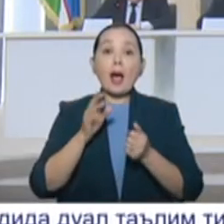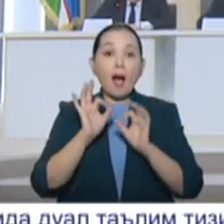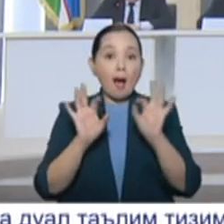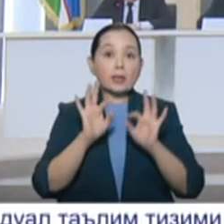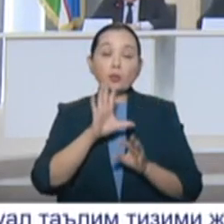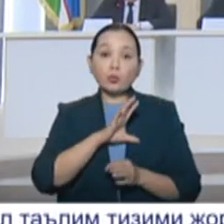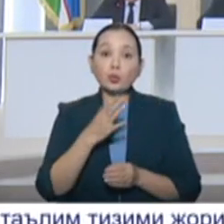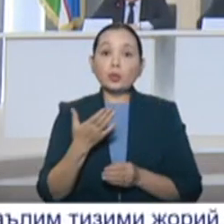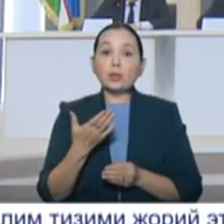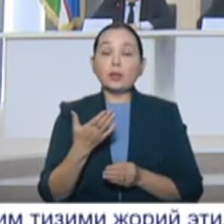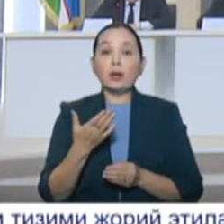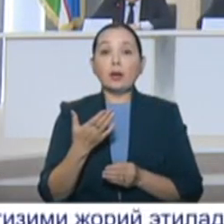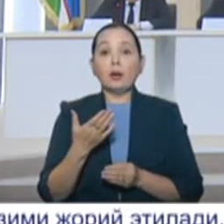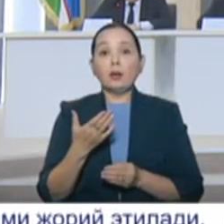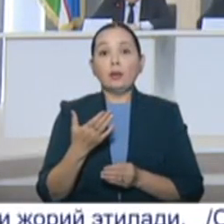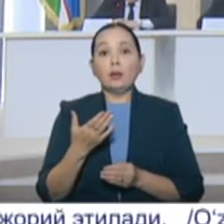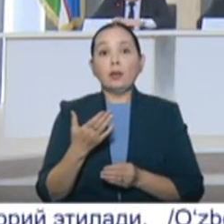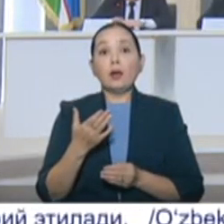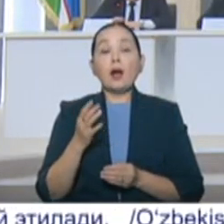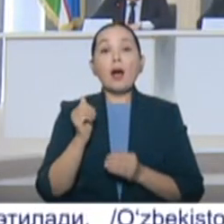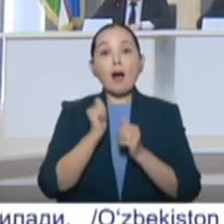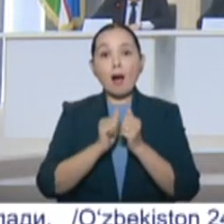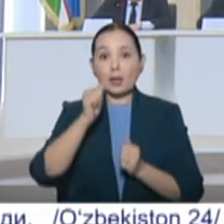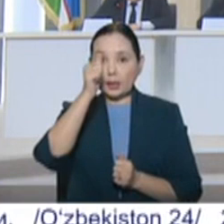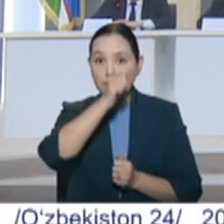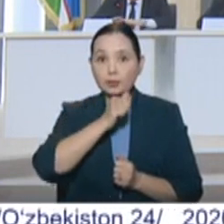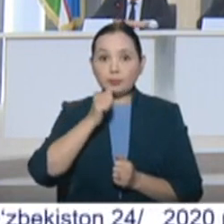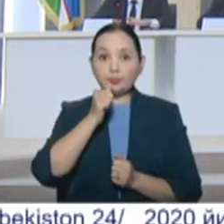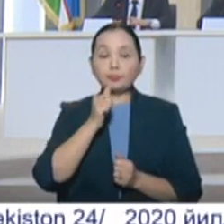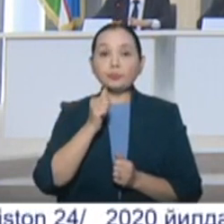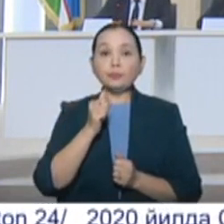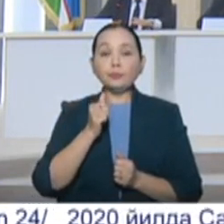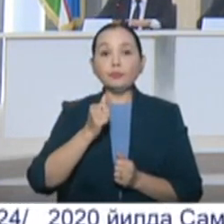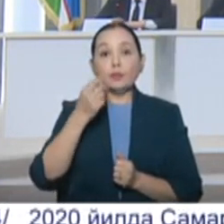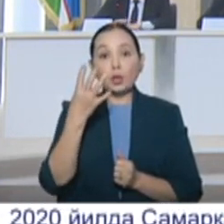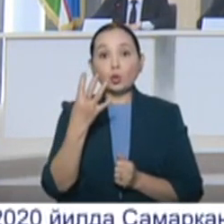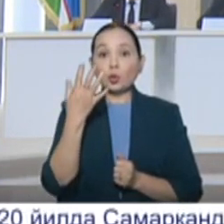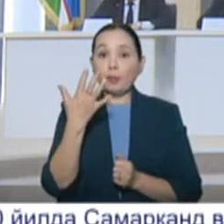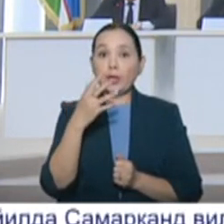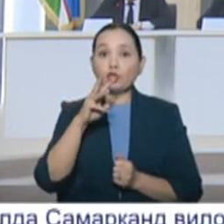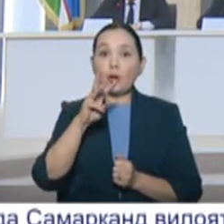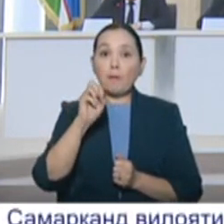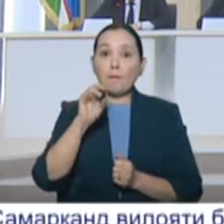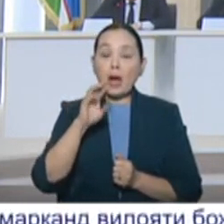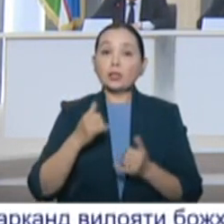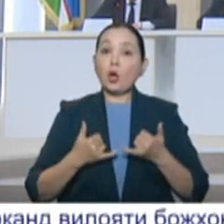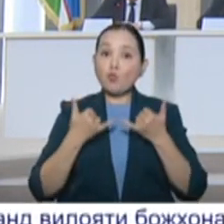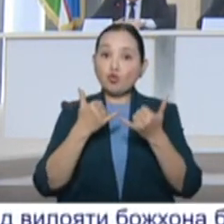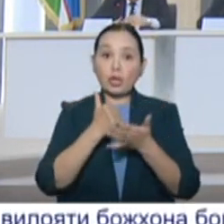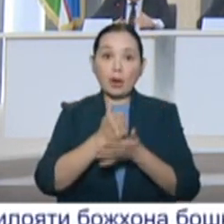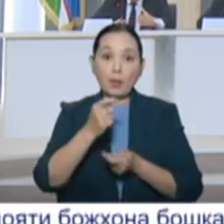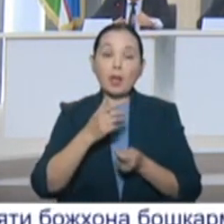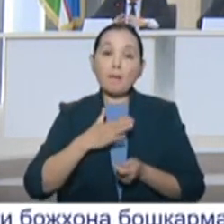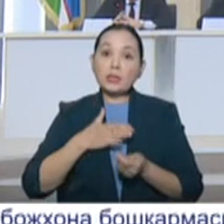o'tdilar. Ana har yili kamiga 4-5 marta muhtaram prezidentimiz